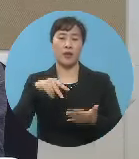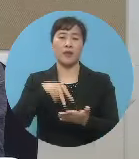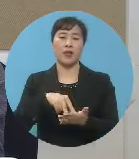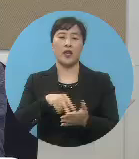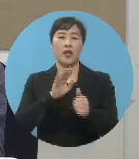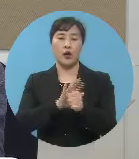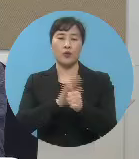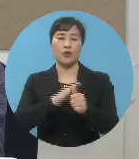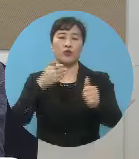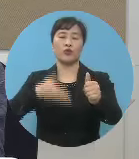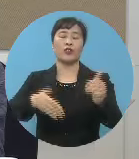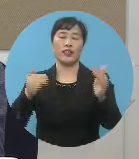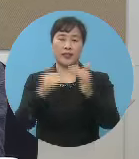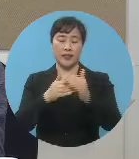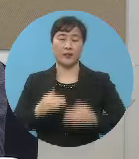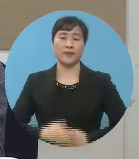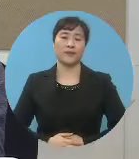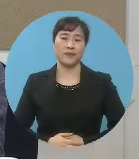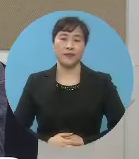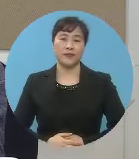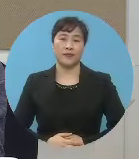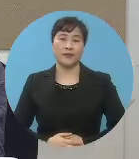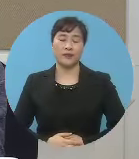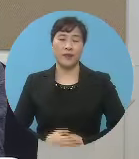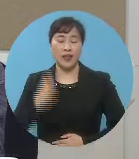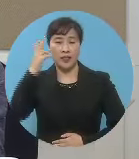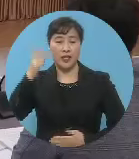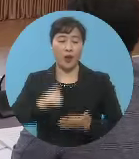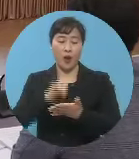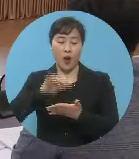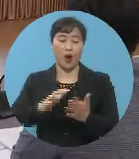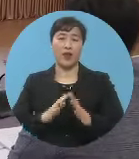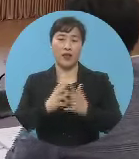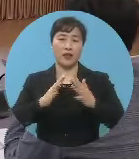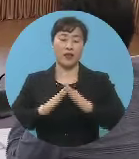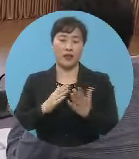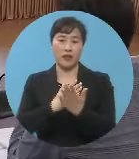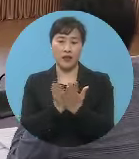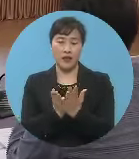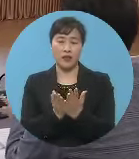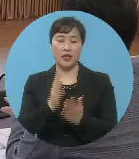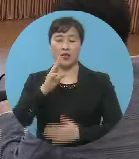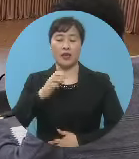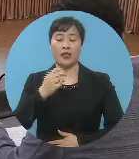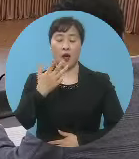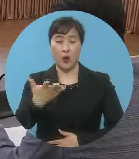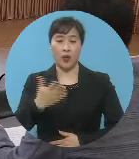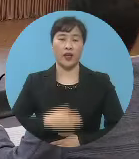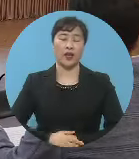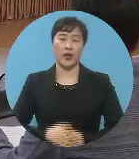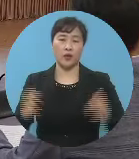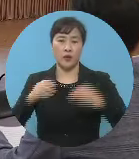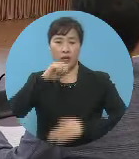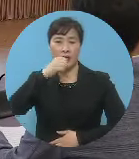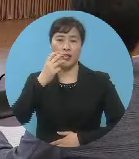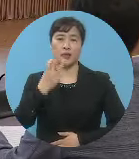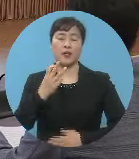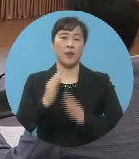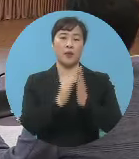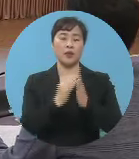협조와 지원을 요청했습니다. 흑산공항 건설 등 국고지원 건이 39개 사업, 총 사업비